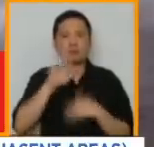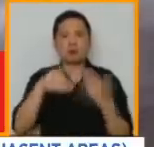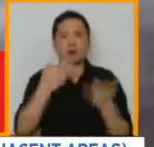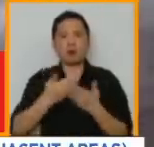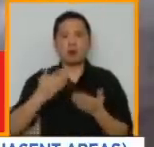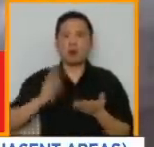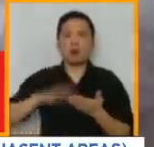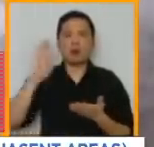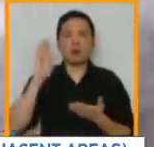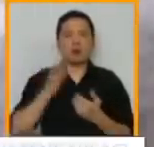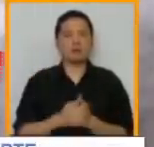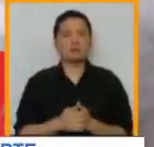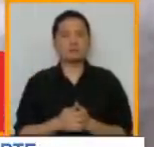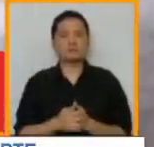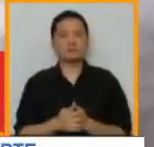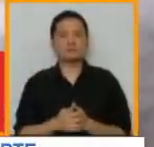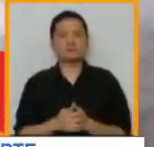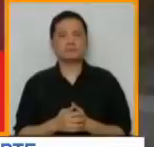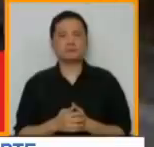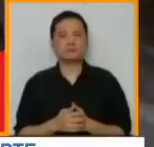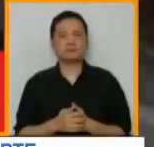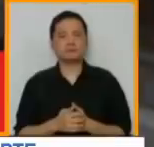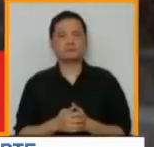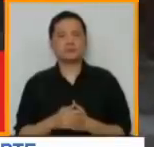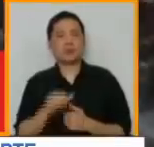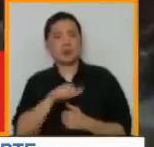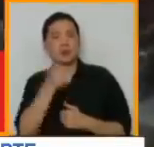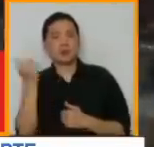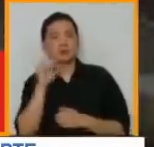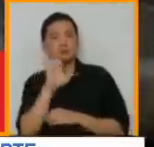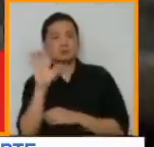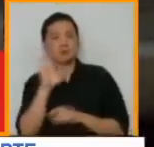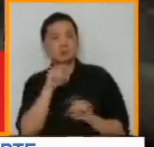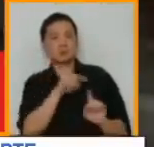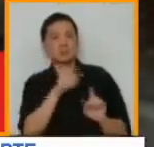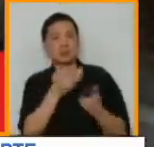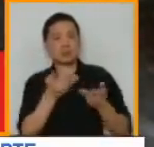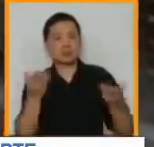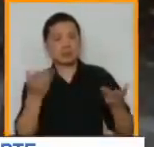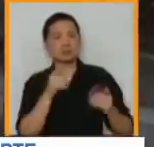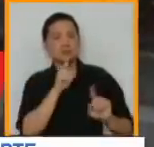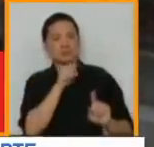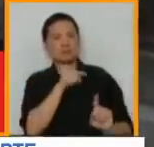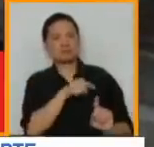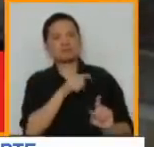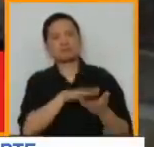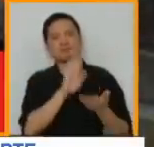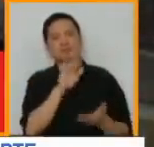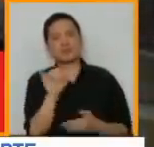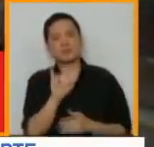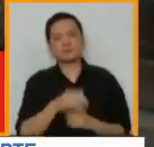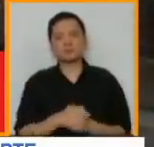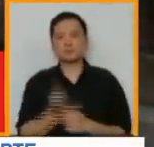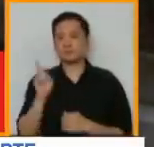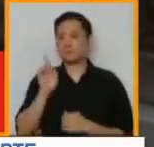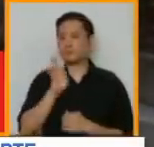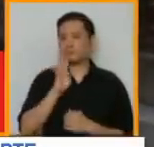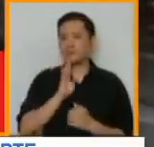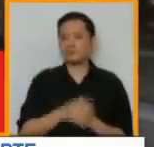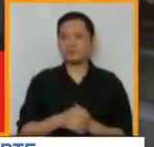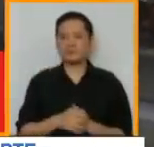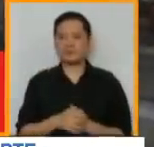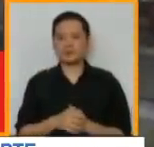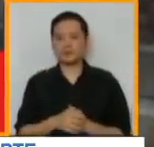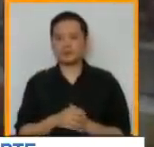presyo yung mga finished product. Siguro, kalahati, gano'n. Kahit konti. Para